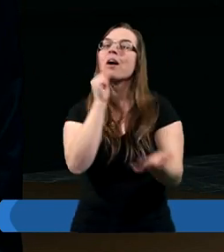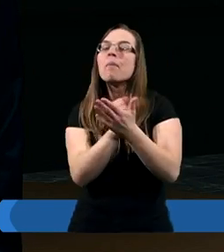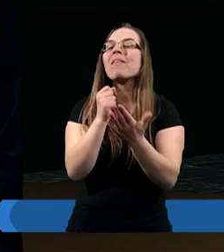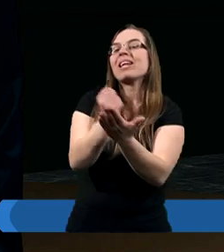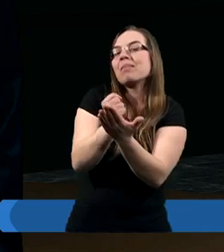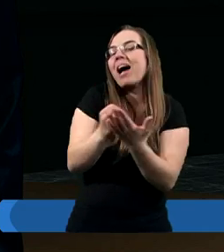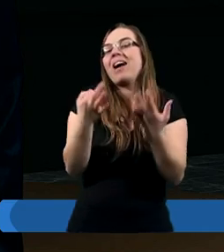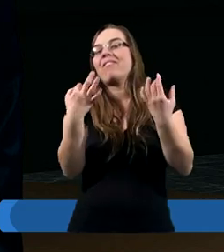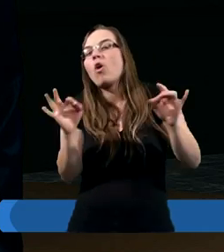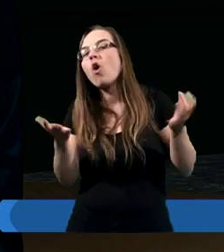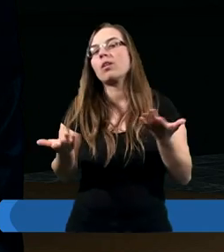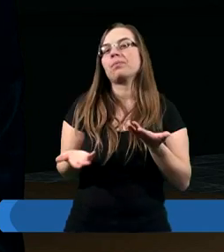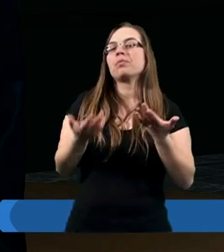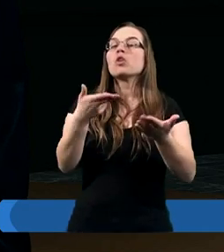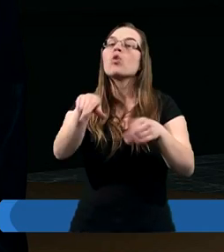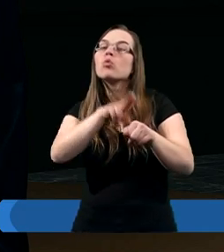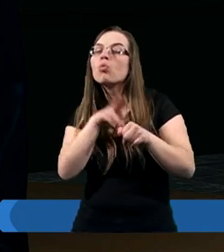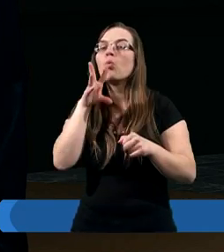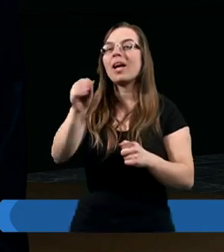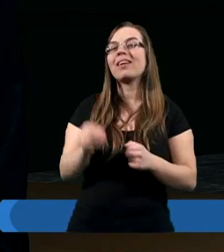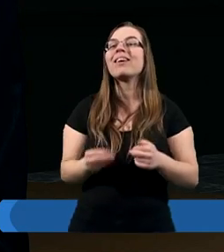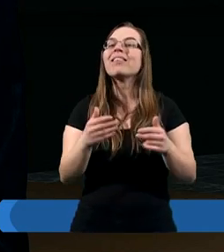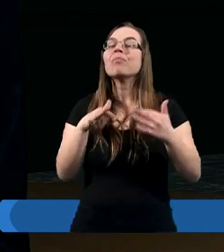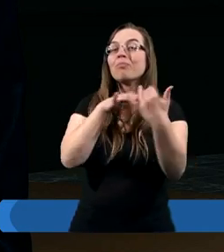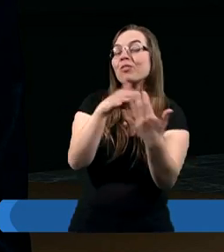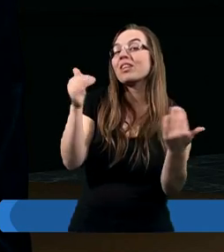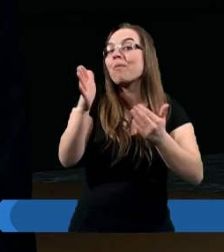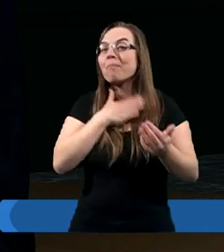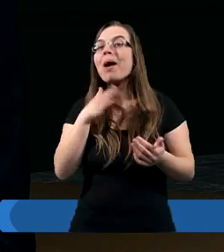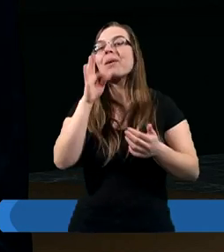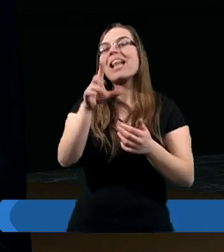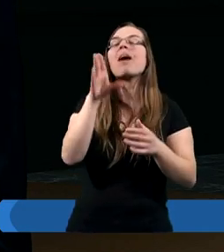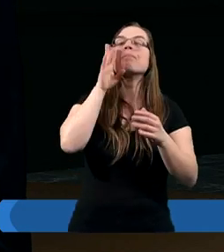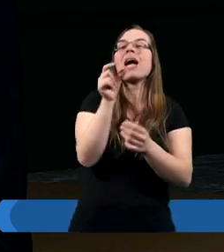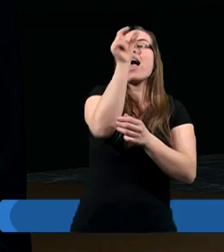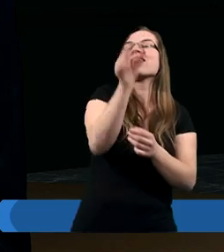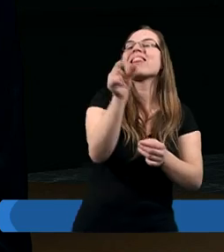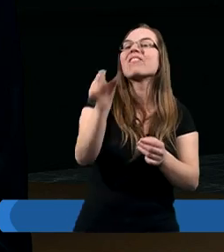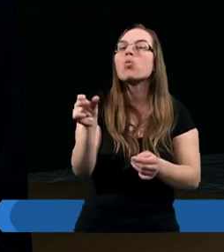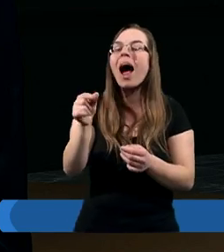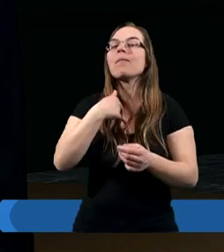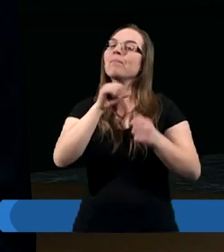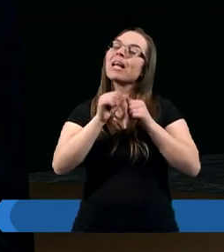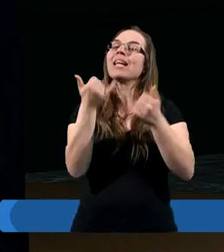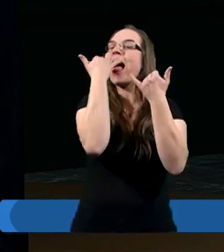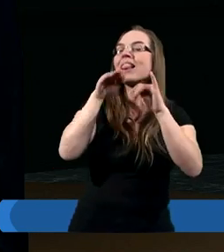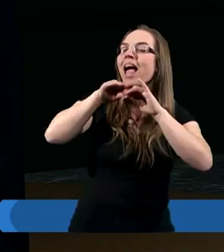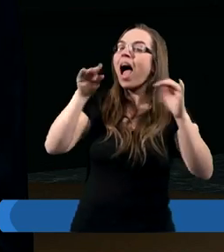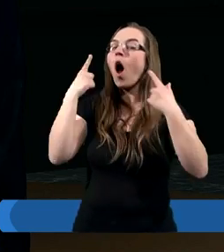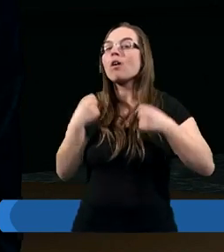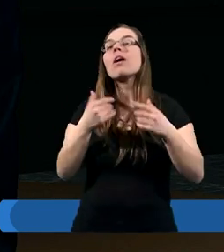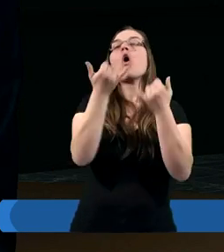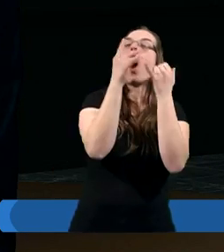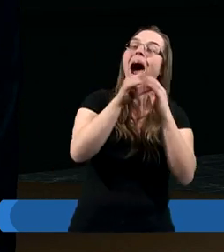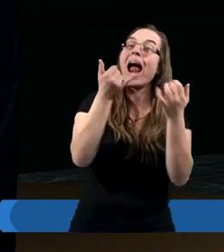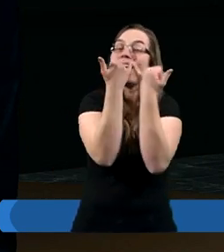cechy, jakby to określić, które sprawiają, że mamy taką indywidualność. A mimo wszystko, mimo tej różnorodności, on mówi,